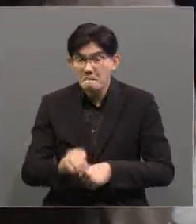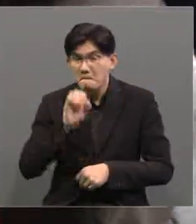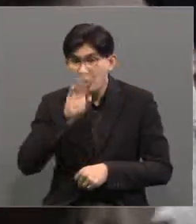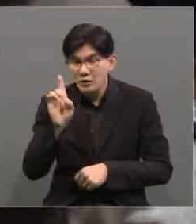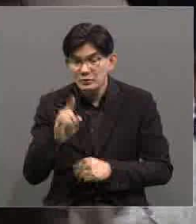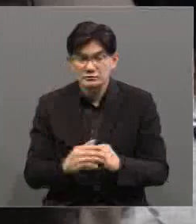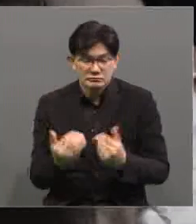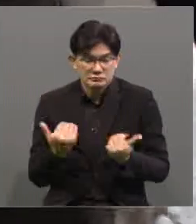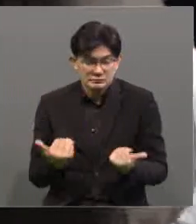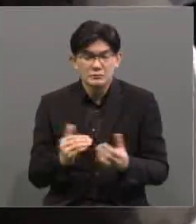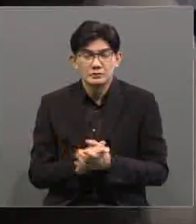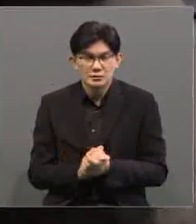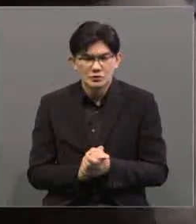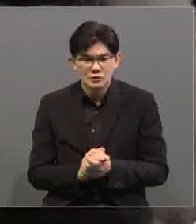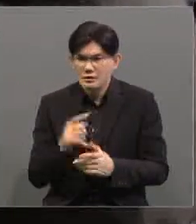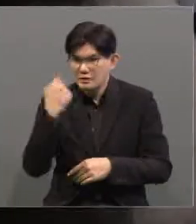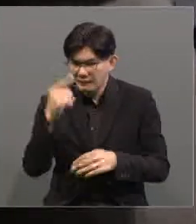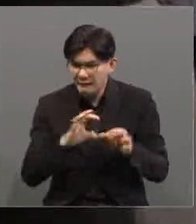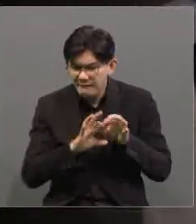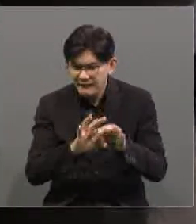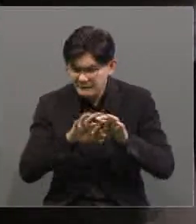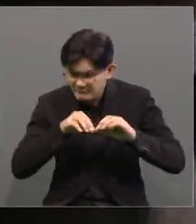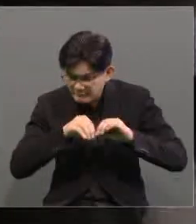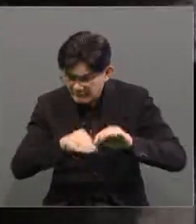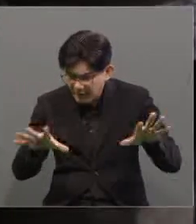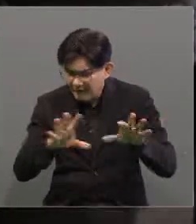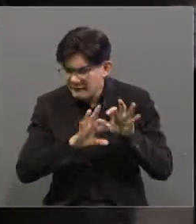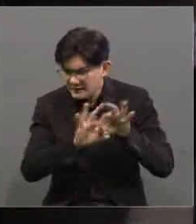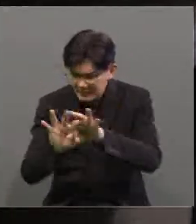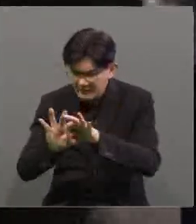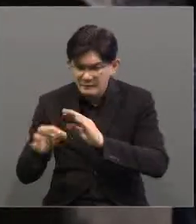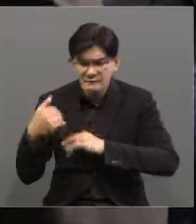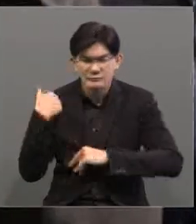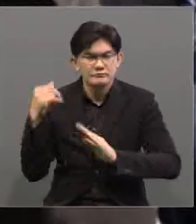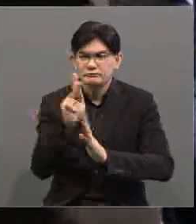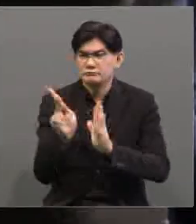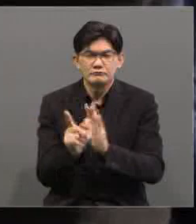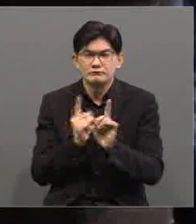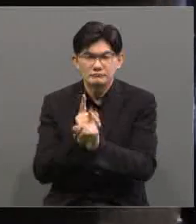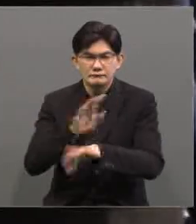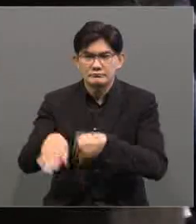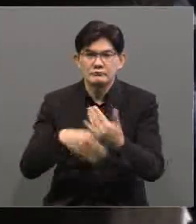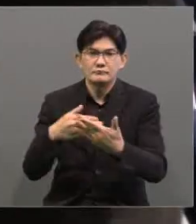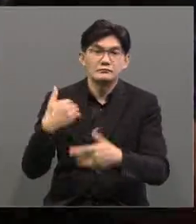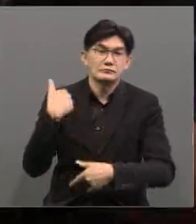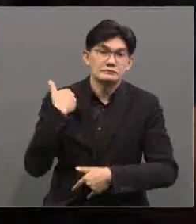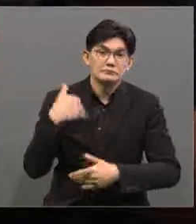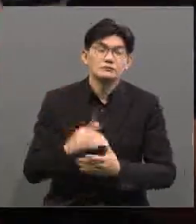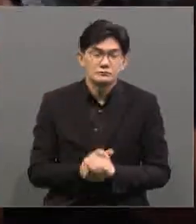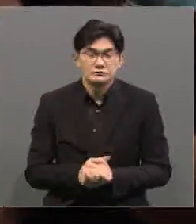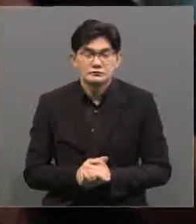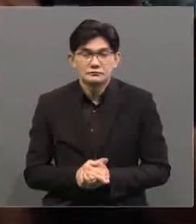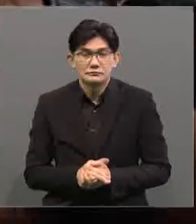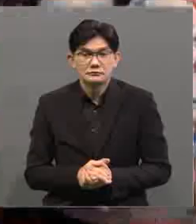าเรื่องนี้สาวไปถึงใครขยายผลไปถึงใครที่เกี่ยวข้องจะดำเนินการให้หมดครับ